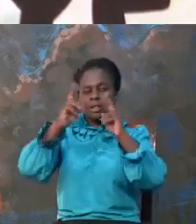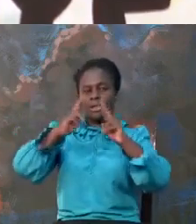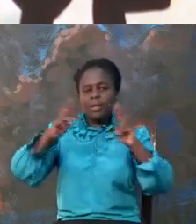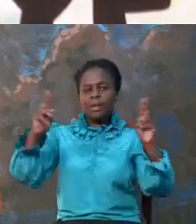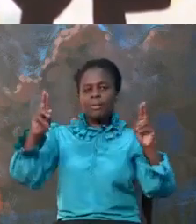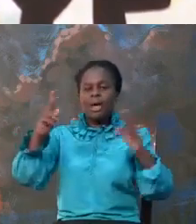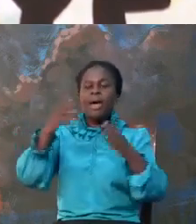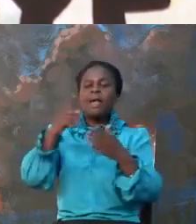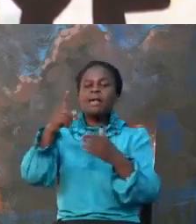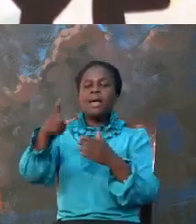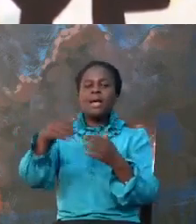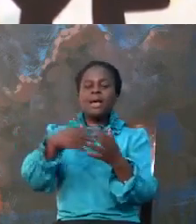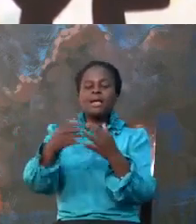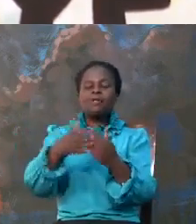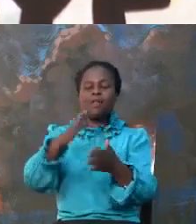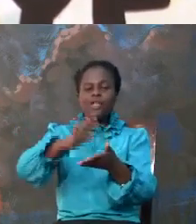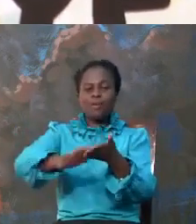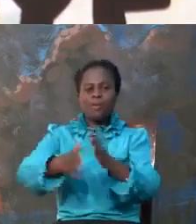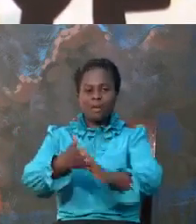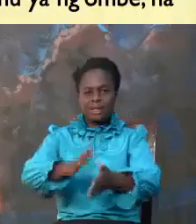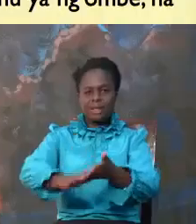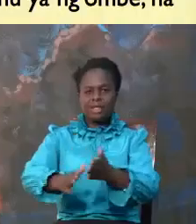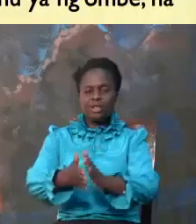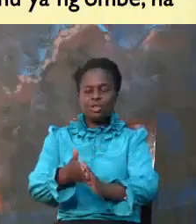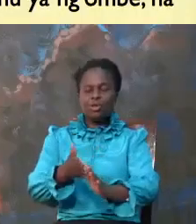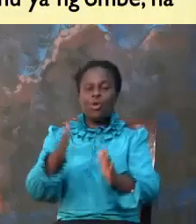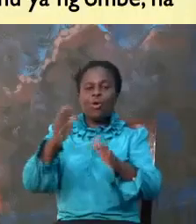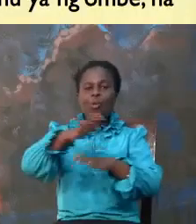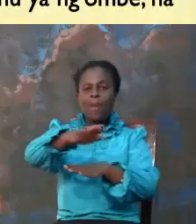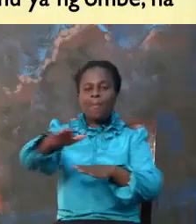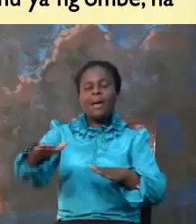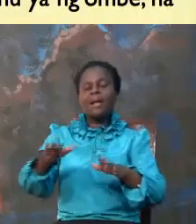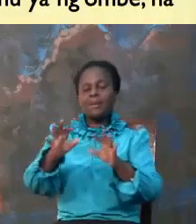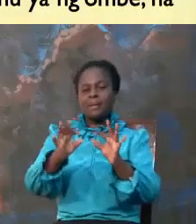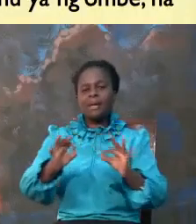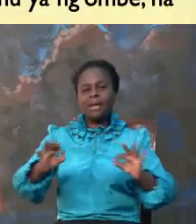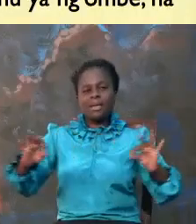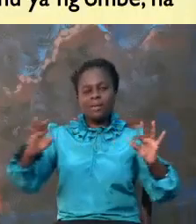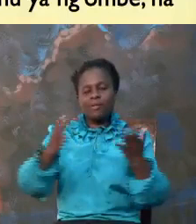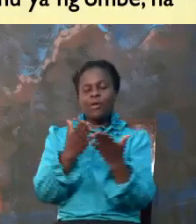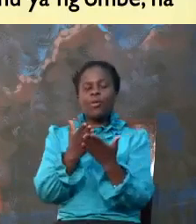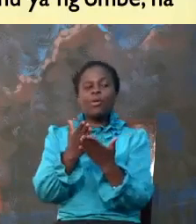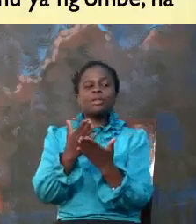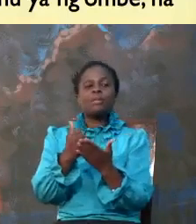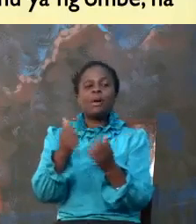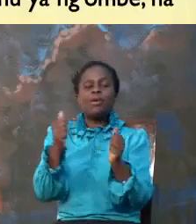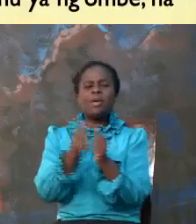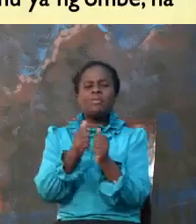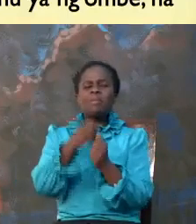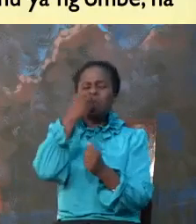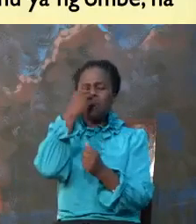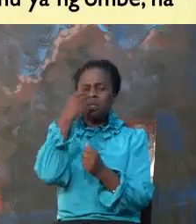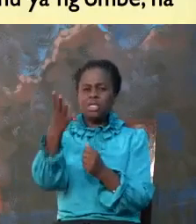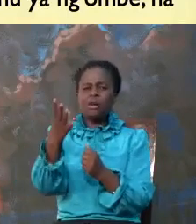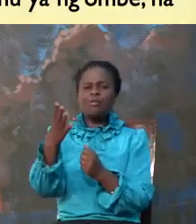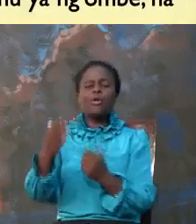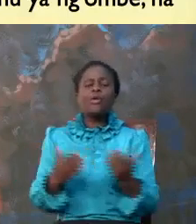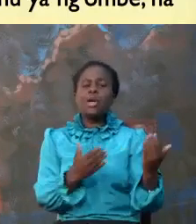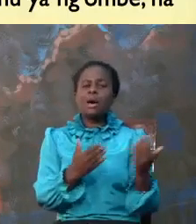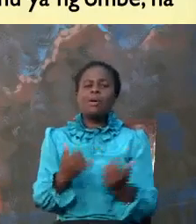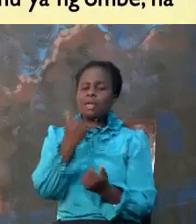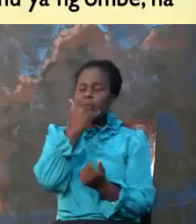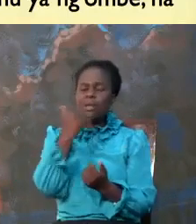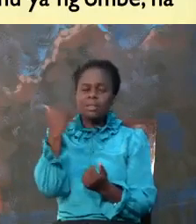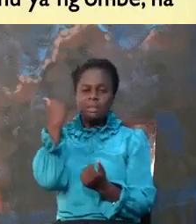naye atafanya upatanisho kwa ajili ya mahali patakatifu kwa sababu ya mambo machafu ya wana wa Israeli na